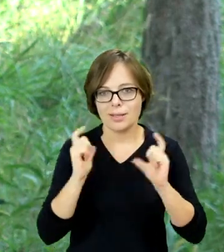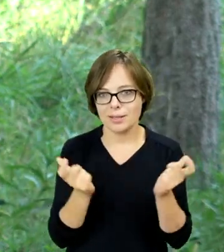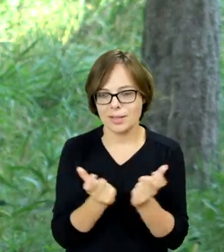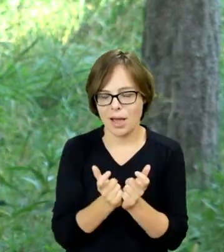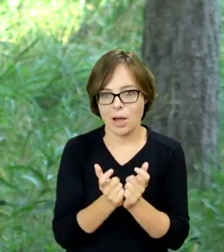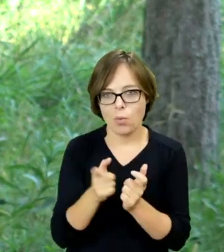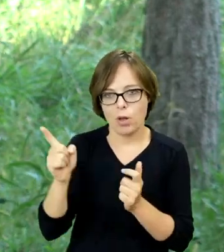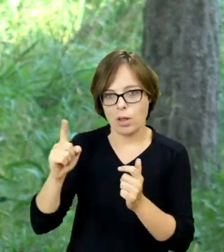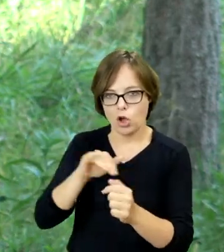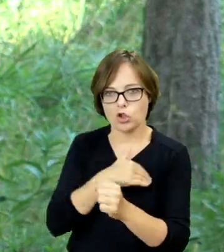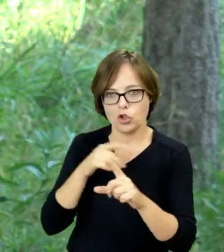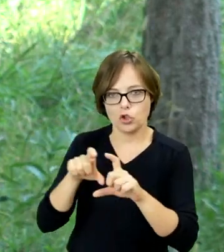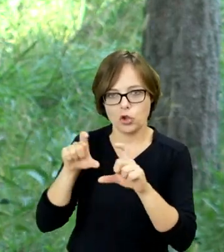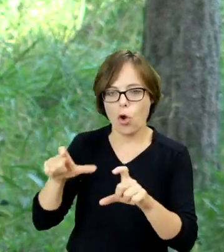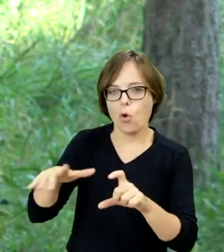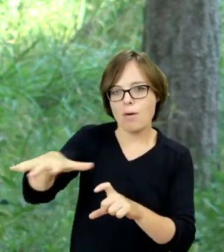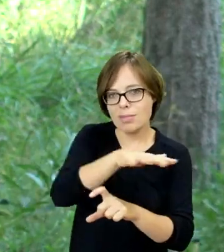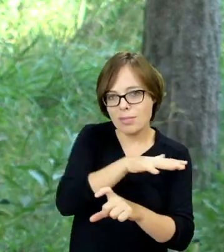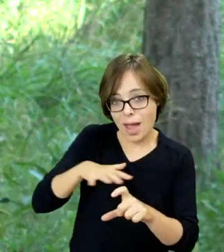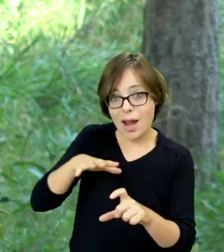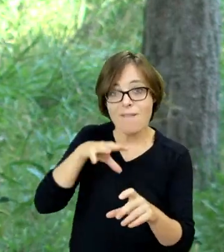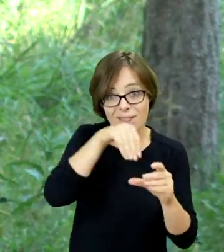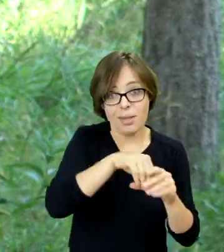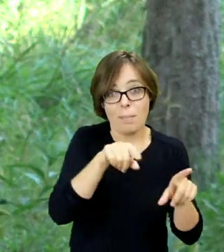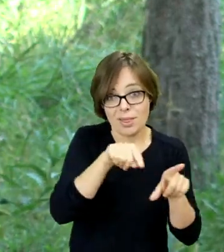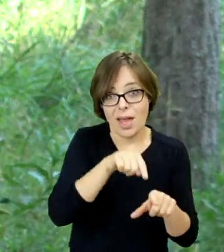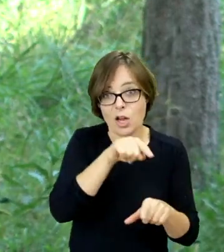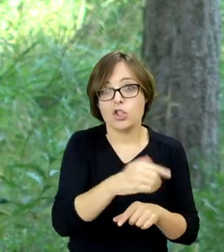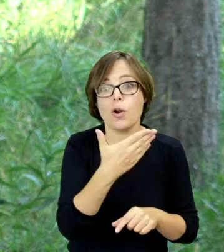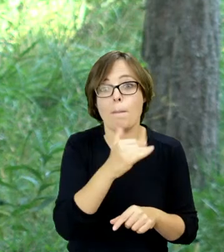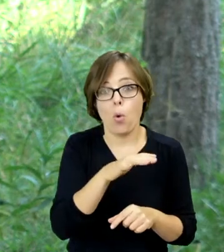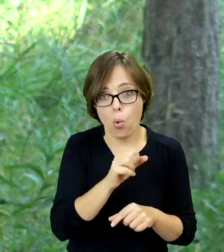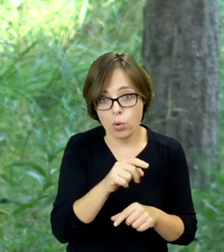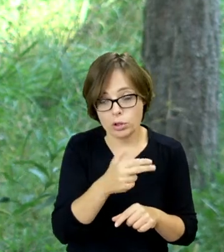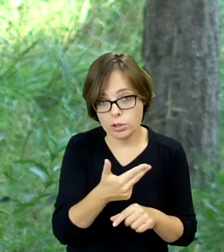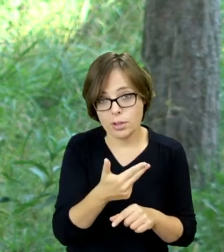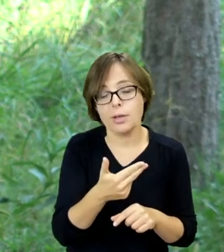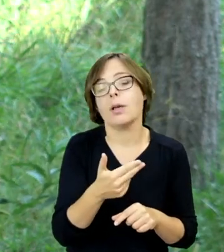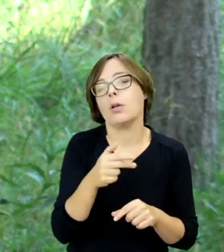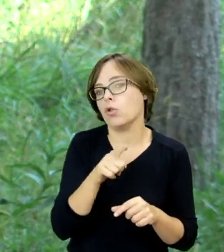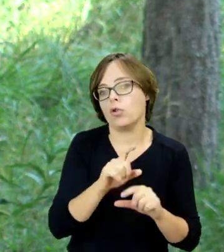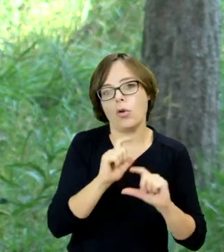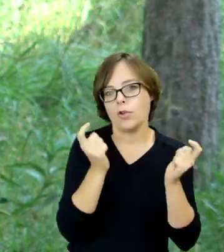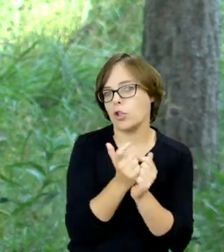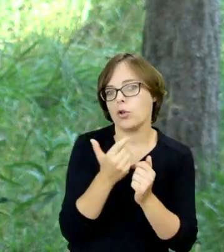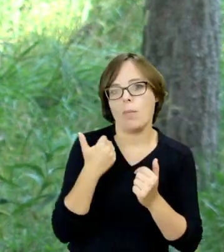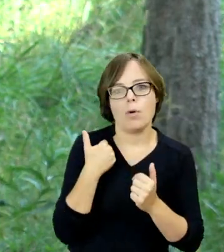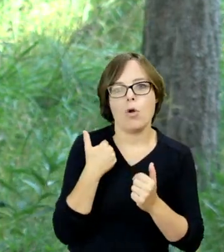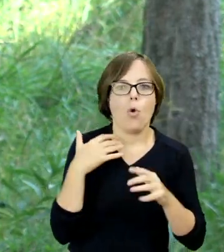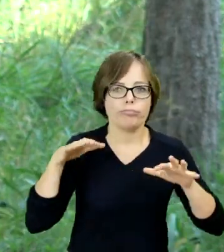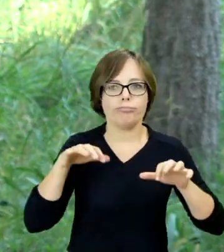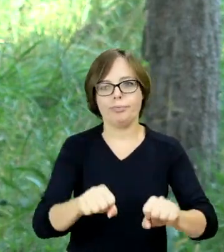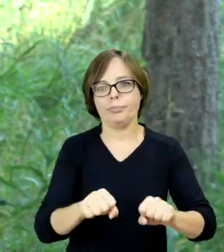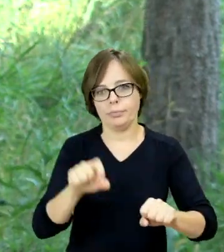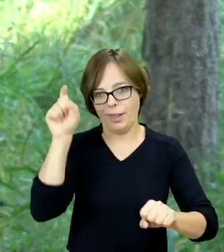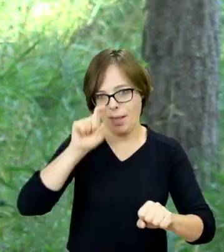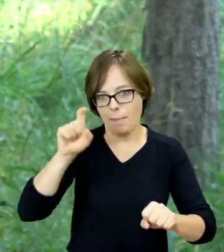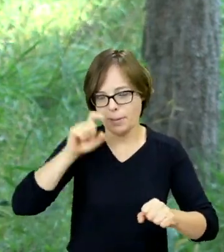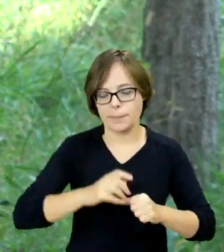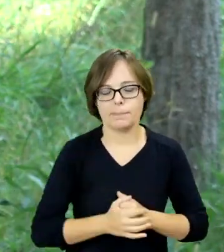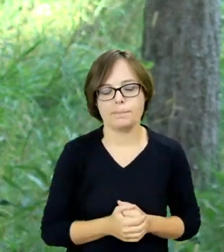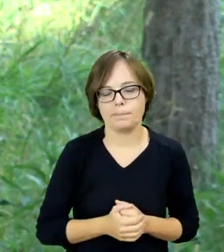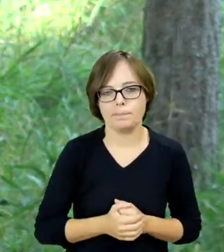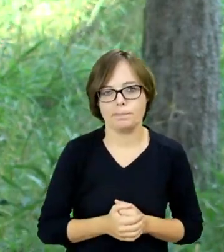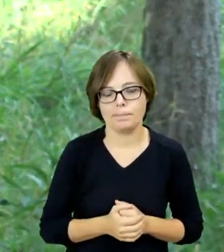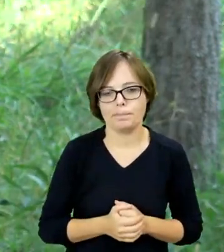wokół Milusina również należał, również był zajęty przez Niemców.